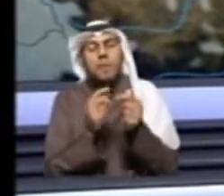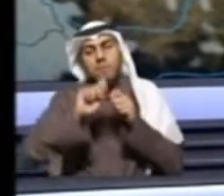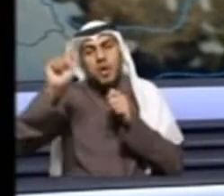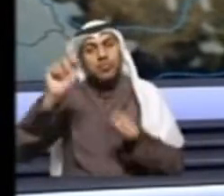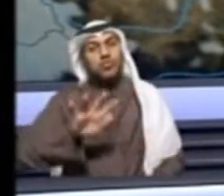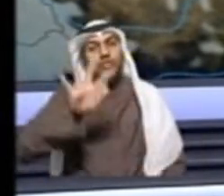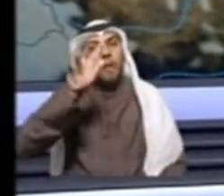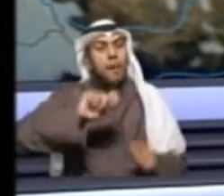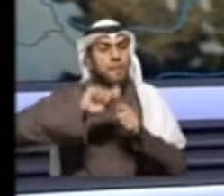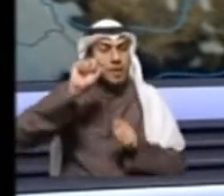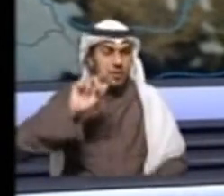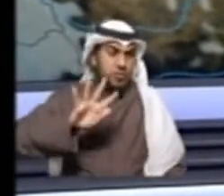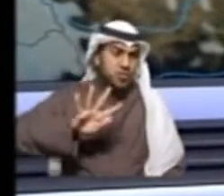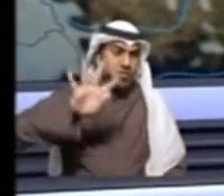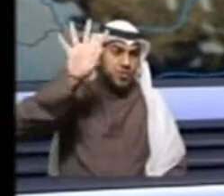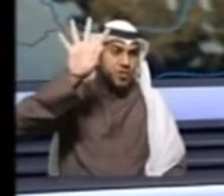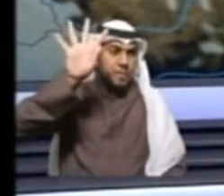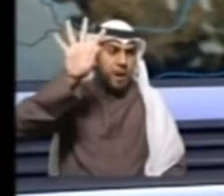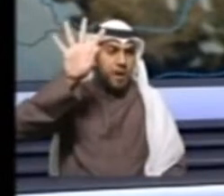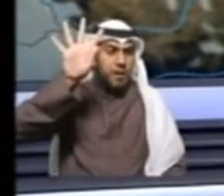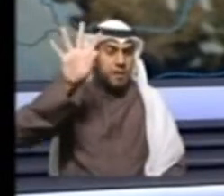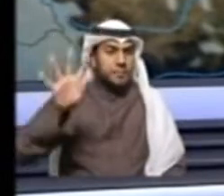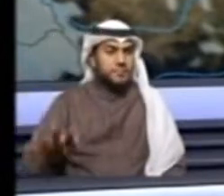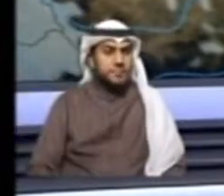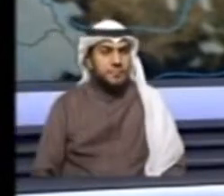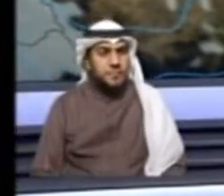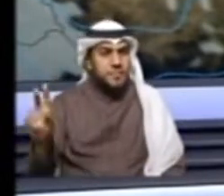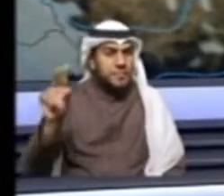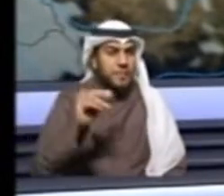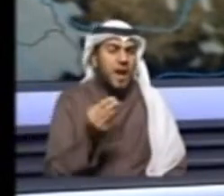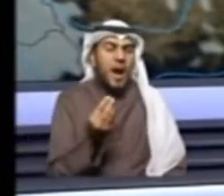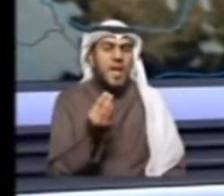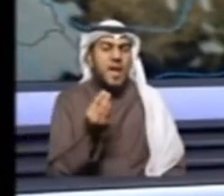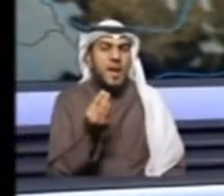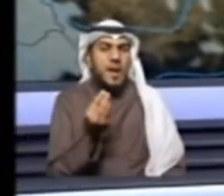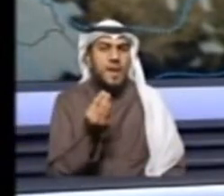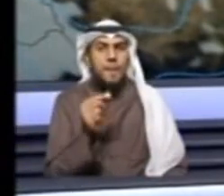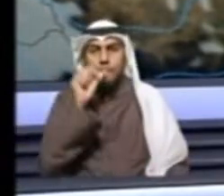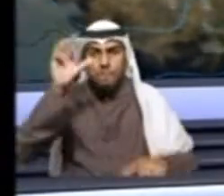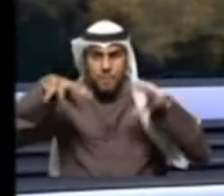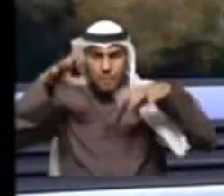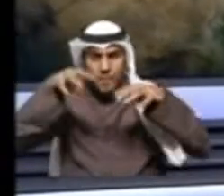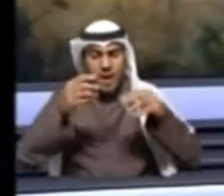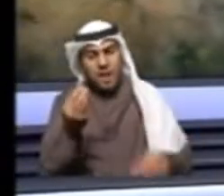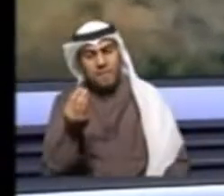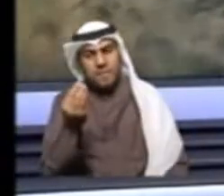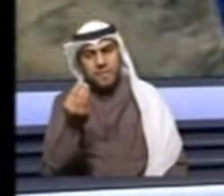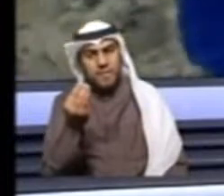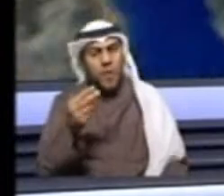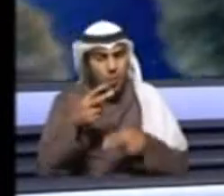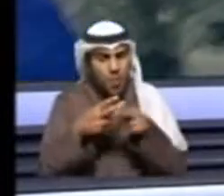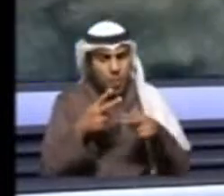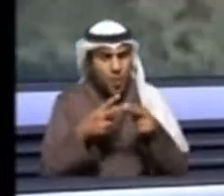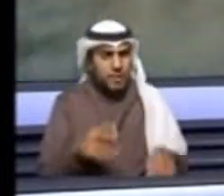شمالا، دائما انقطاعها وارتفاعها على الشمال تقل نسبة الأمطار، والأمطار في منطقتنا كذلك في